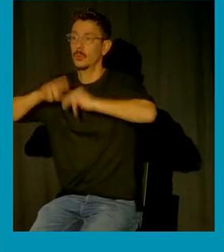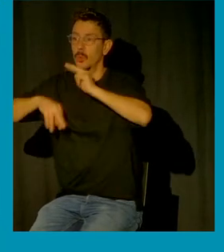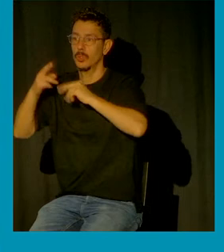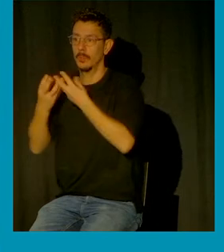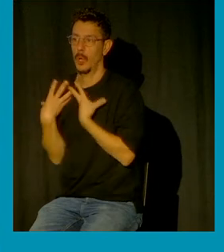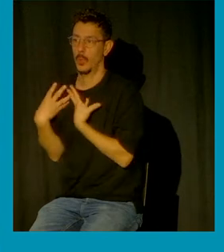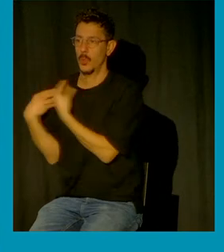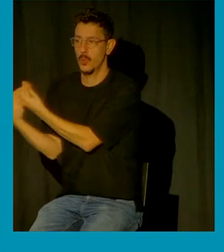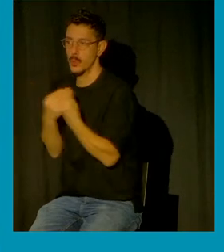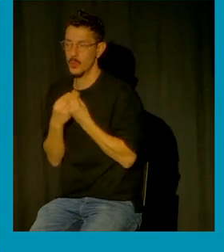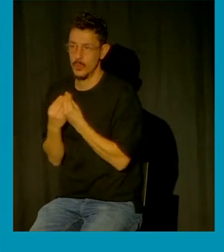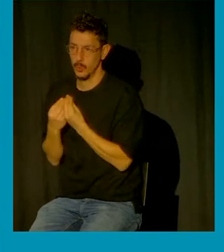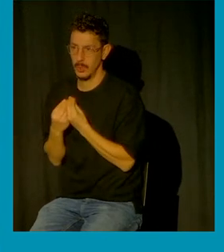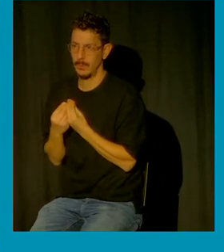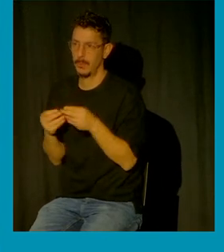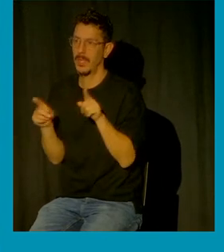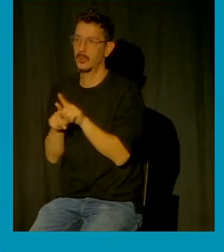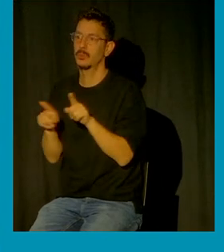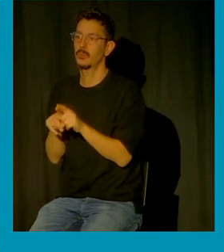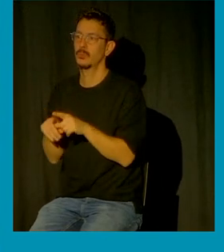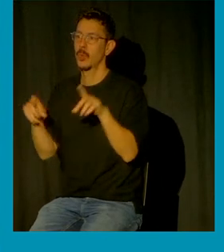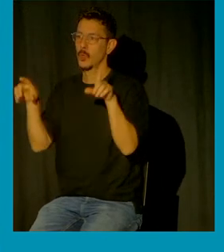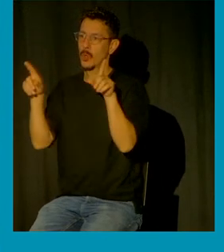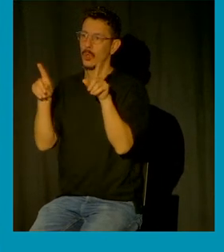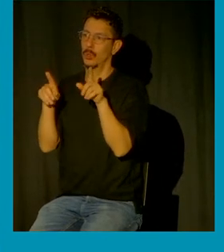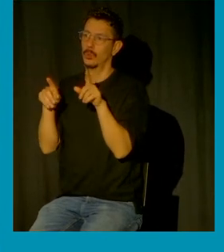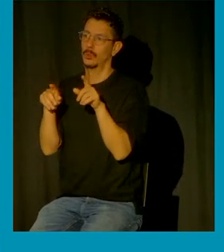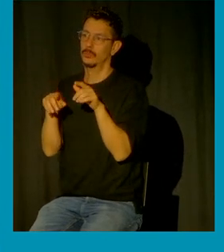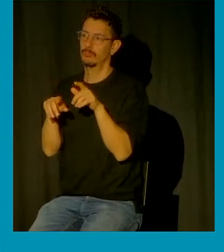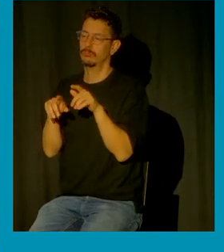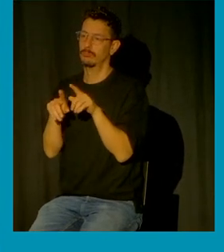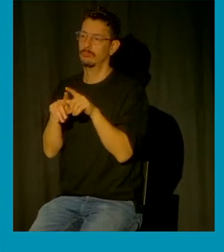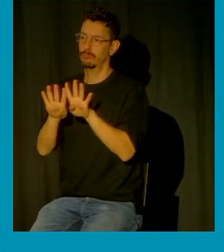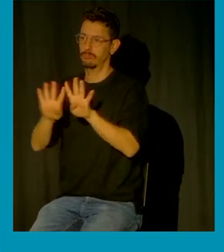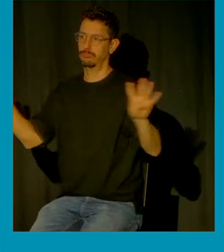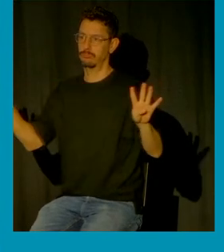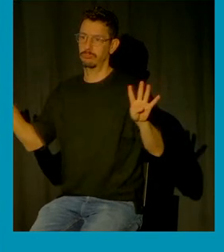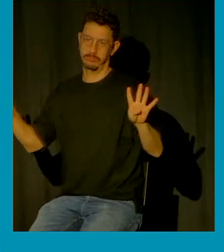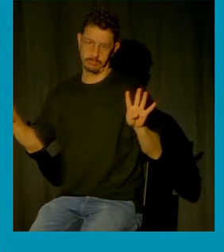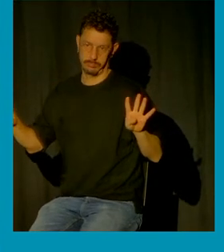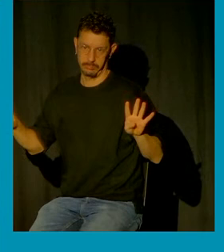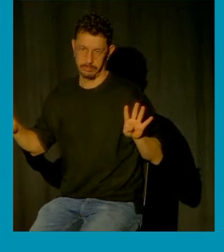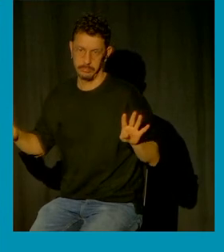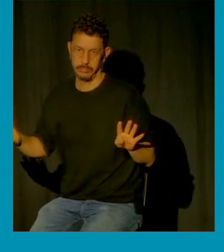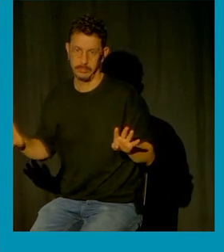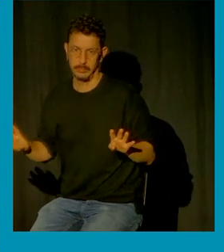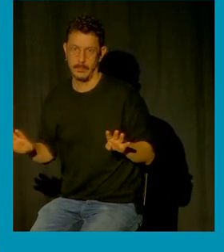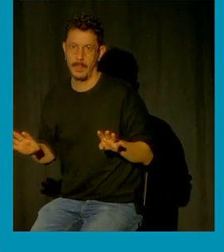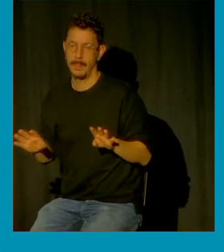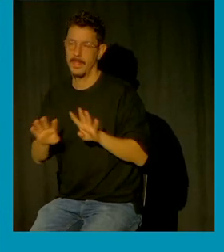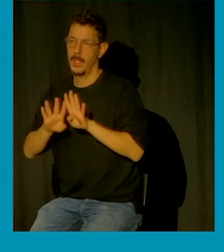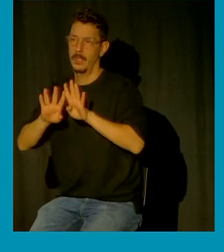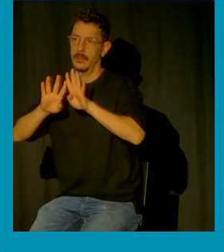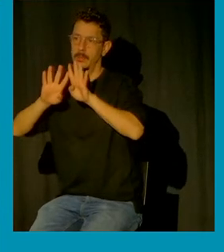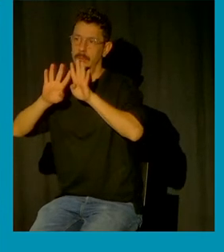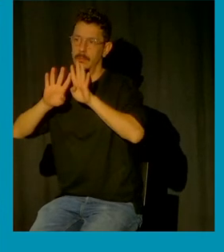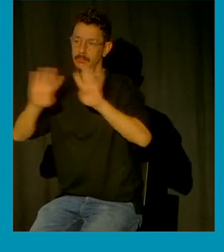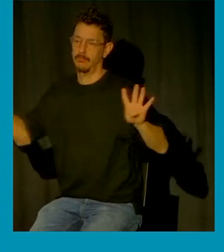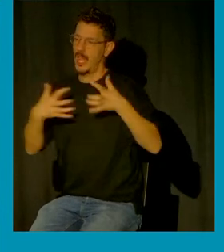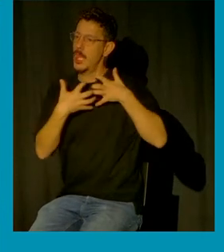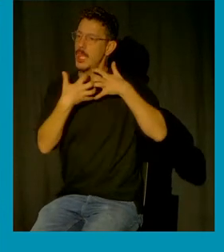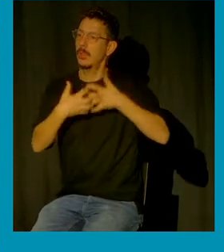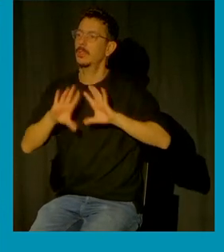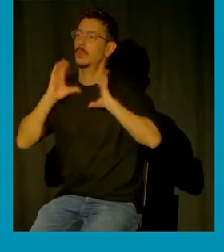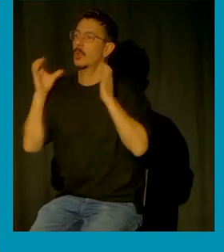aquest front aquest mur i aquesta lluita